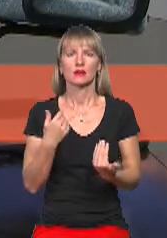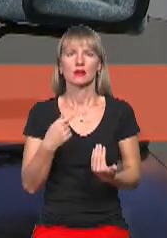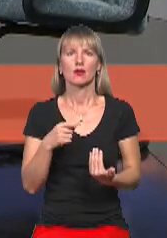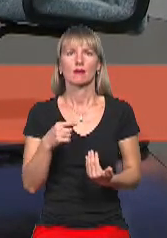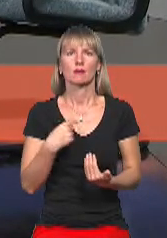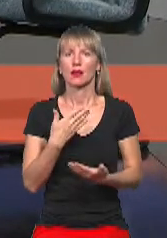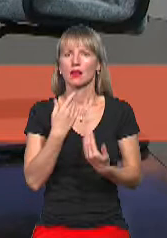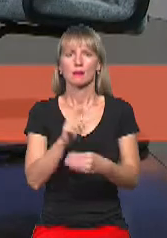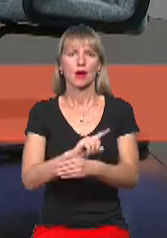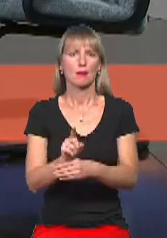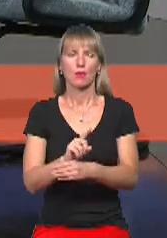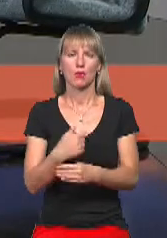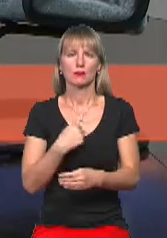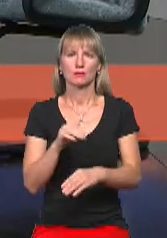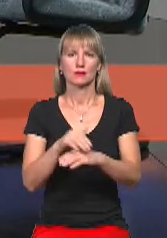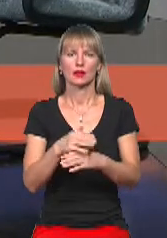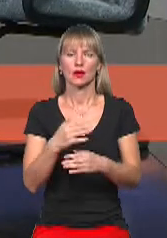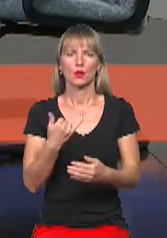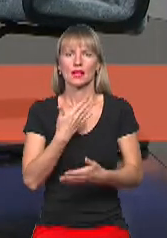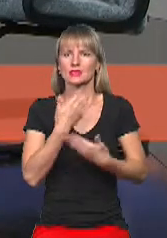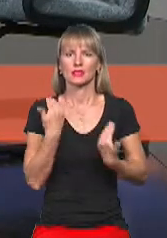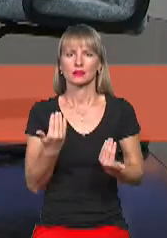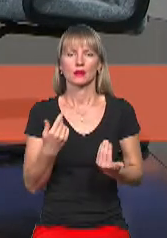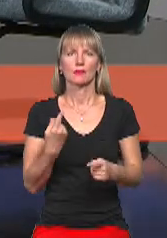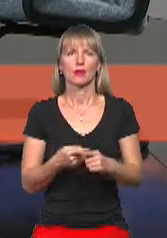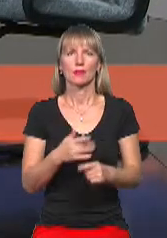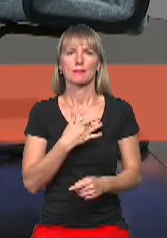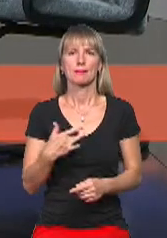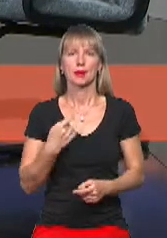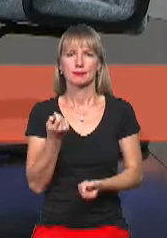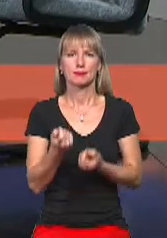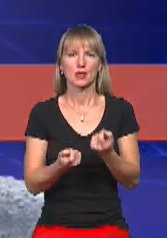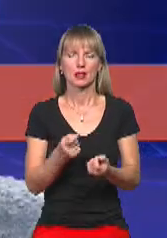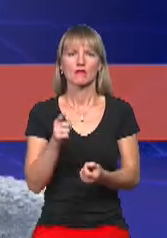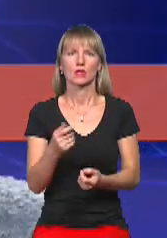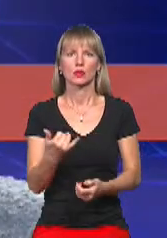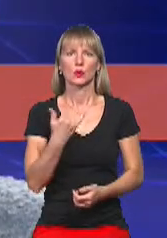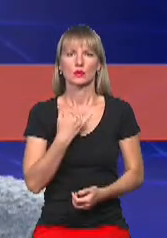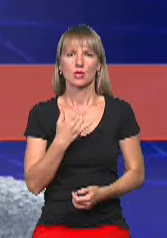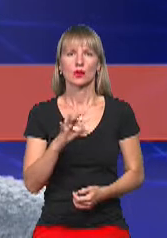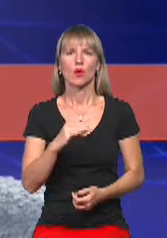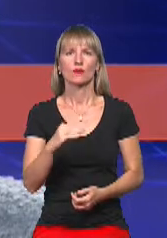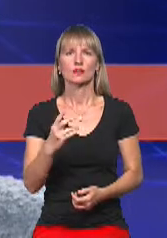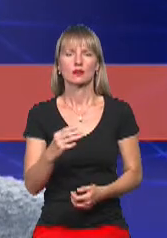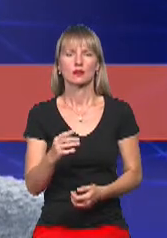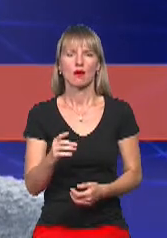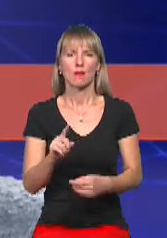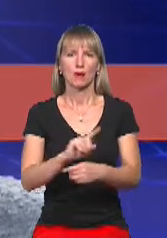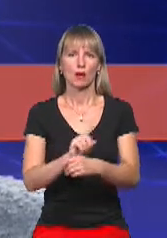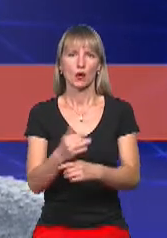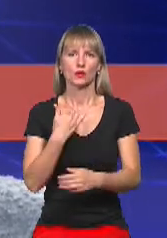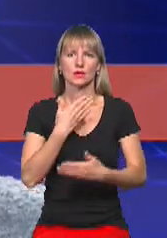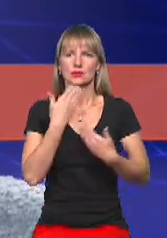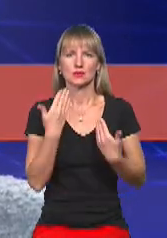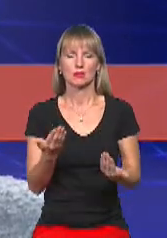не міряємо. Оцей пил ПМ, дрібно-дисперсні часточки, вони в нас офіційно не вимірюються